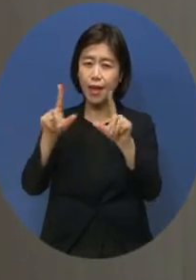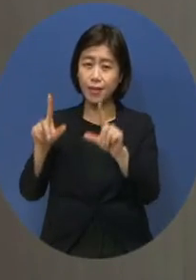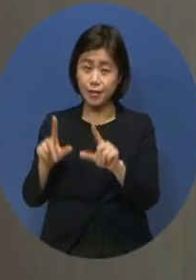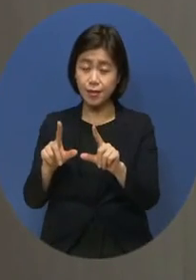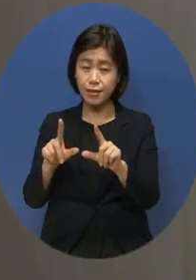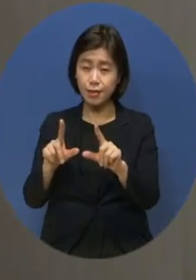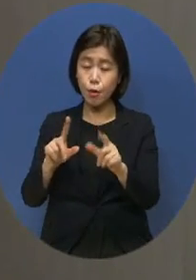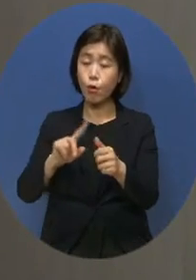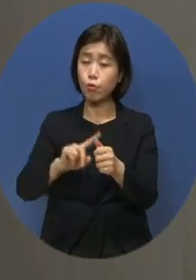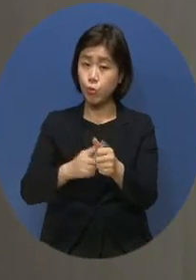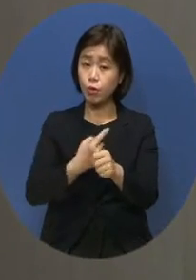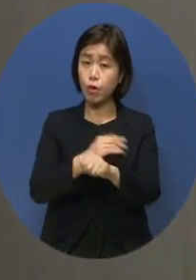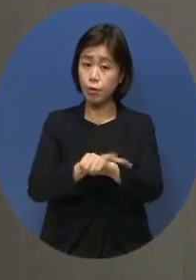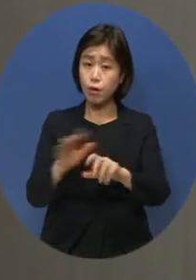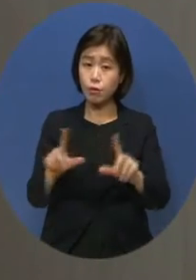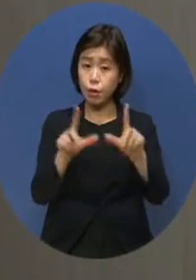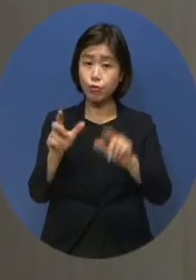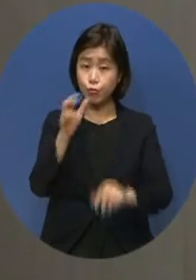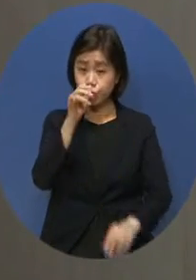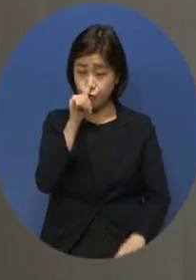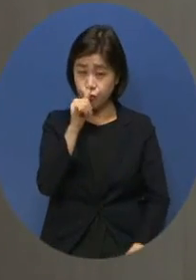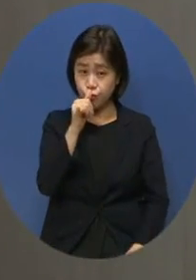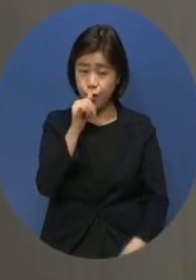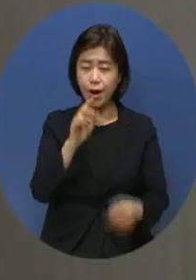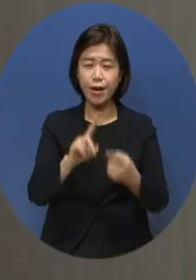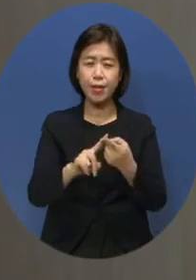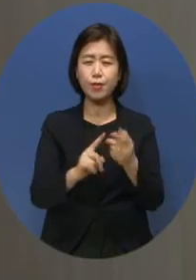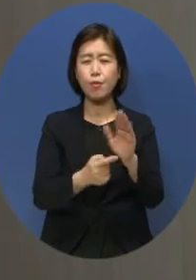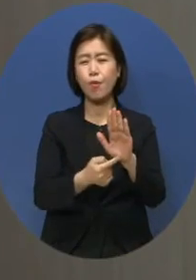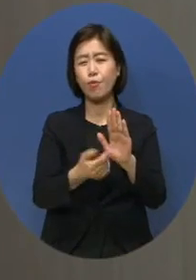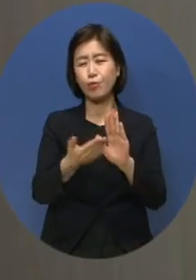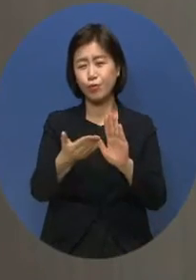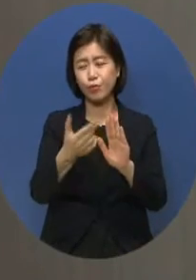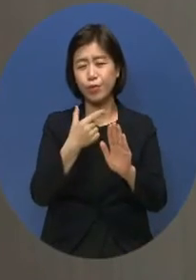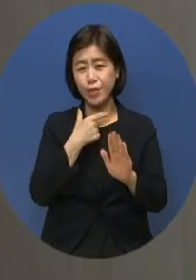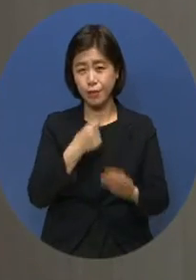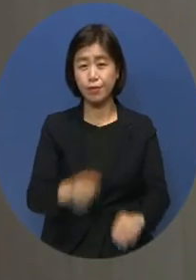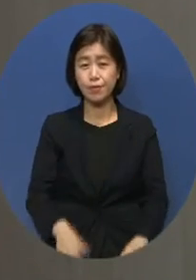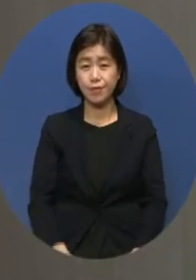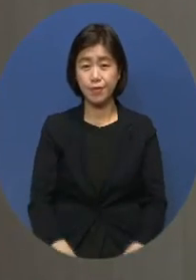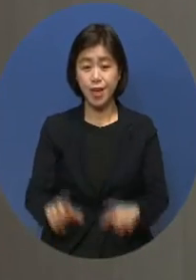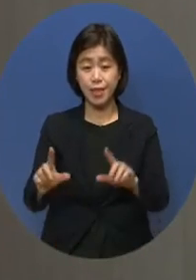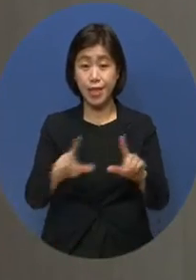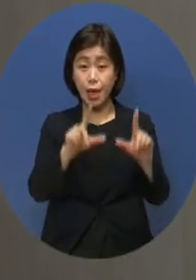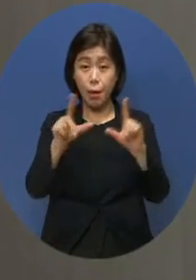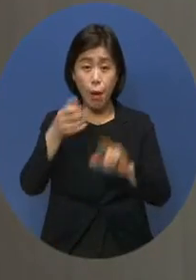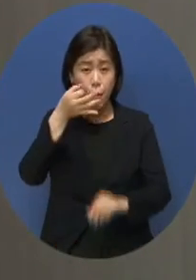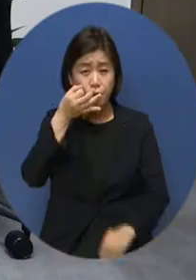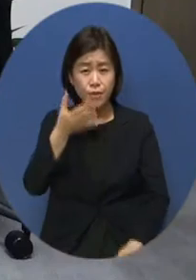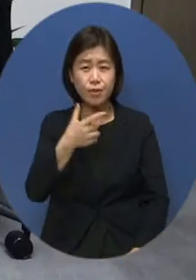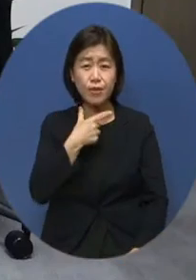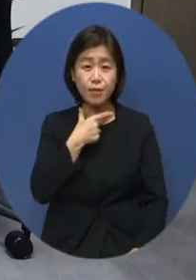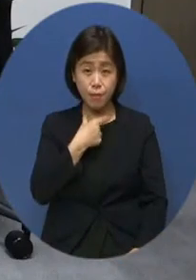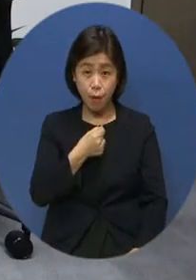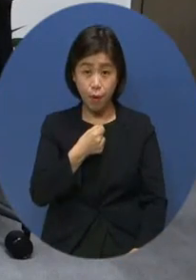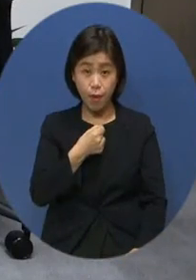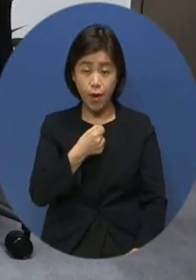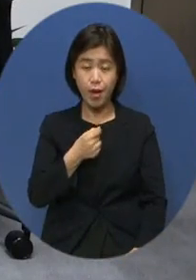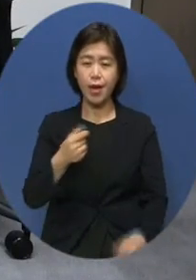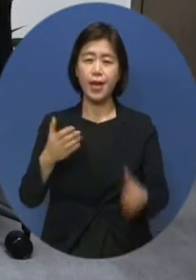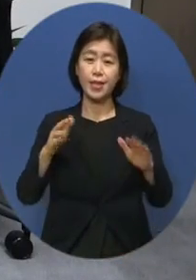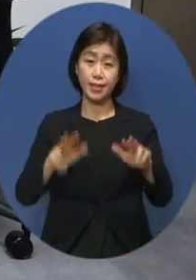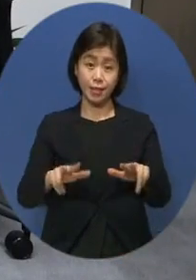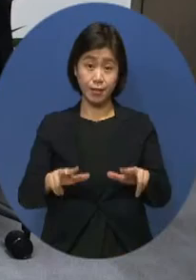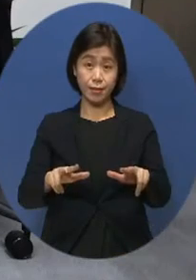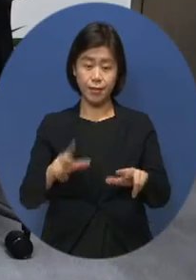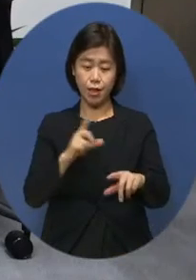너무나 자연스러울 수 있다, 살면 사라진다라고 하는 것을 이제 생활로 보여드리고자 했다면 이제 지금은 거기에서